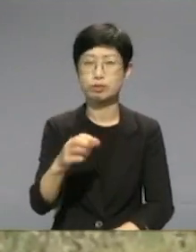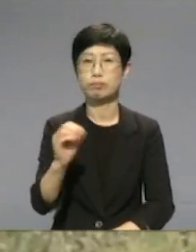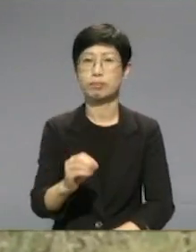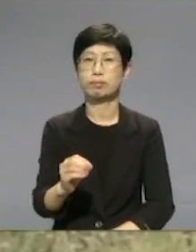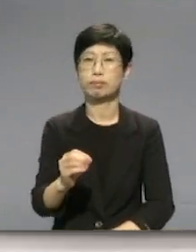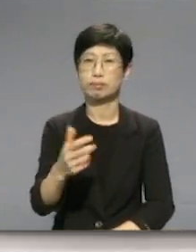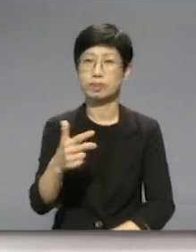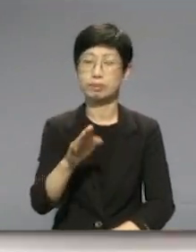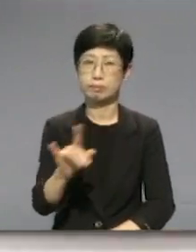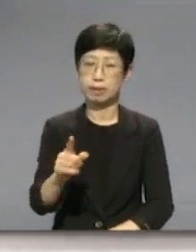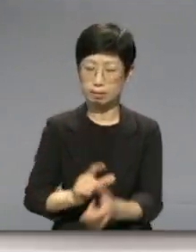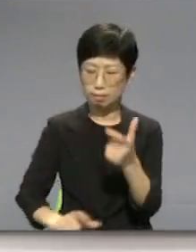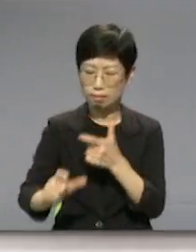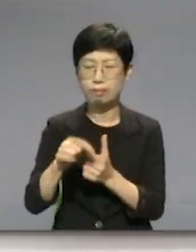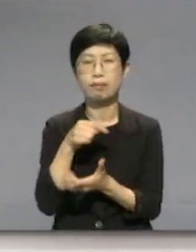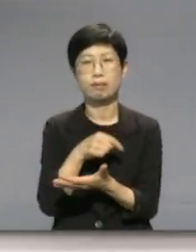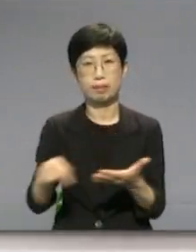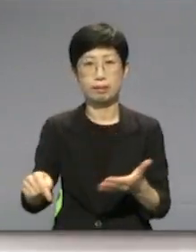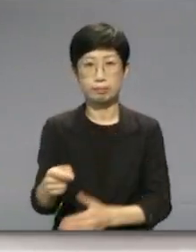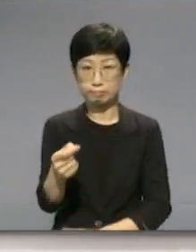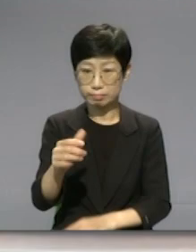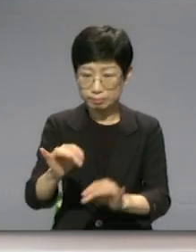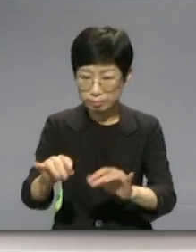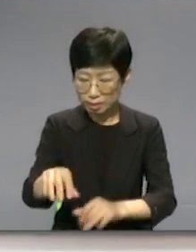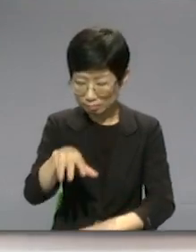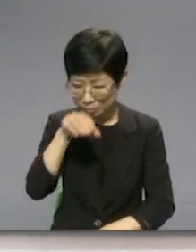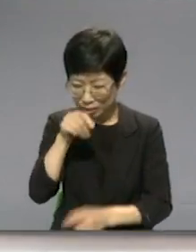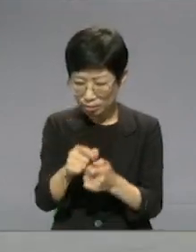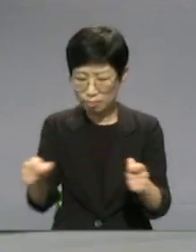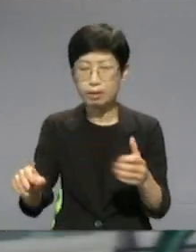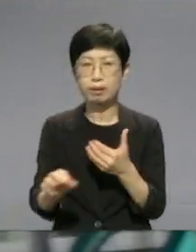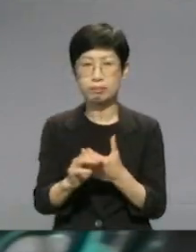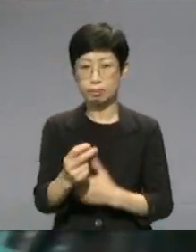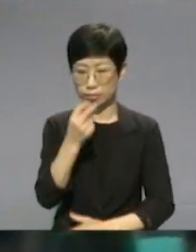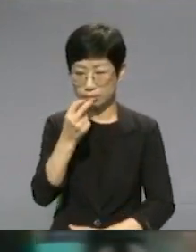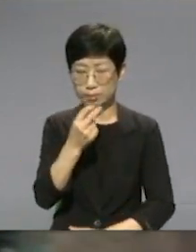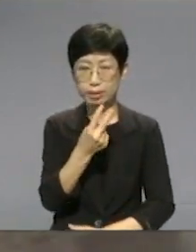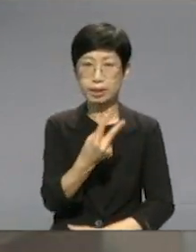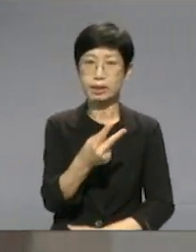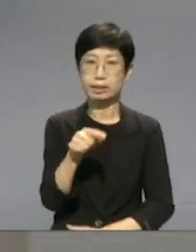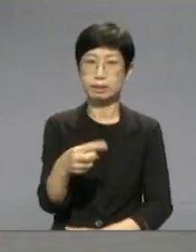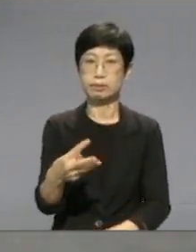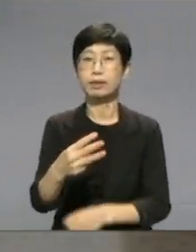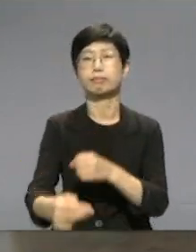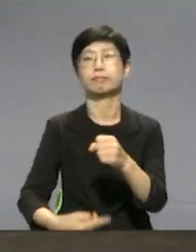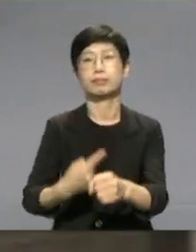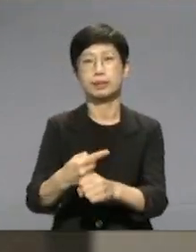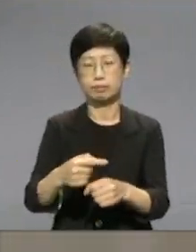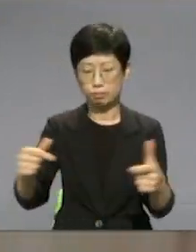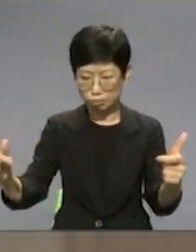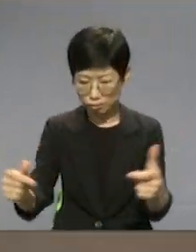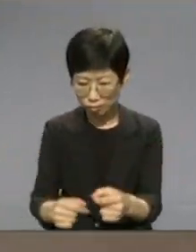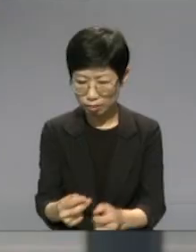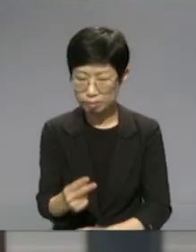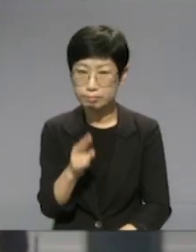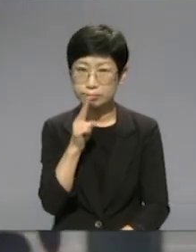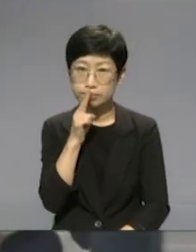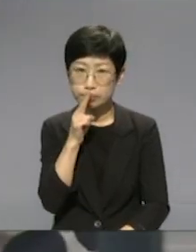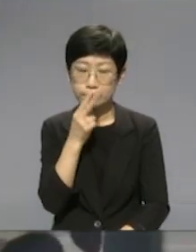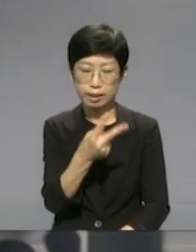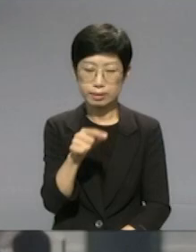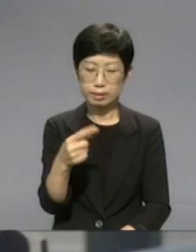또 초미세먼지의 장시간 노출될 경우 기대수명이 평균 2.3년 단축돼 흡연의